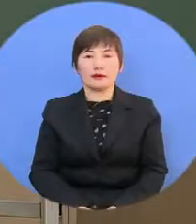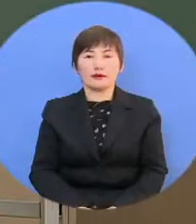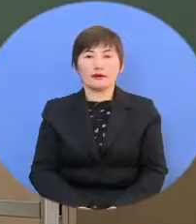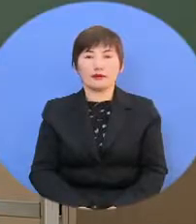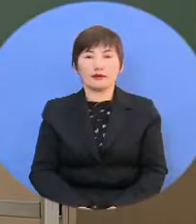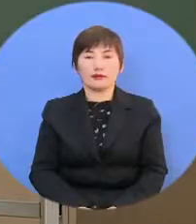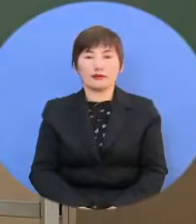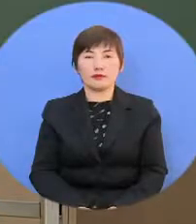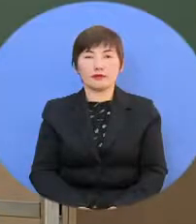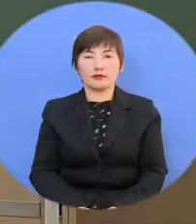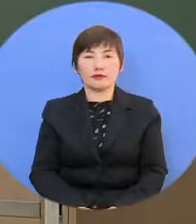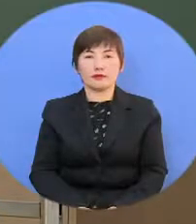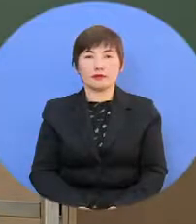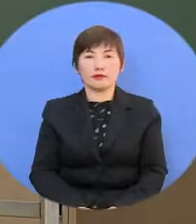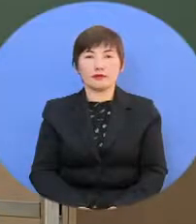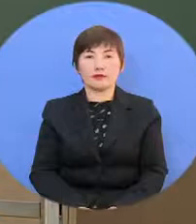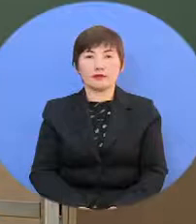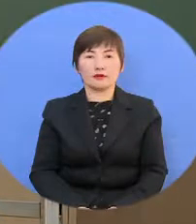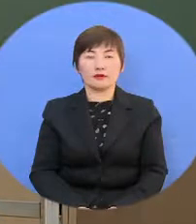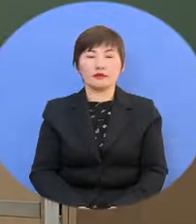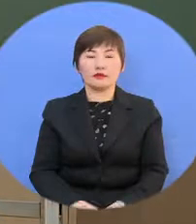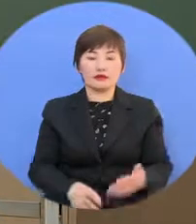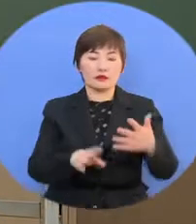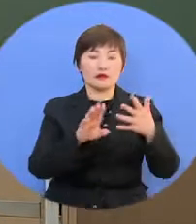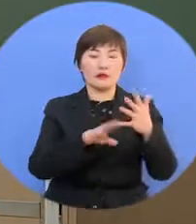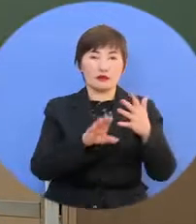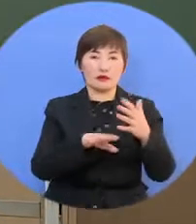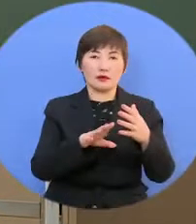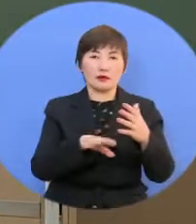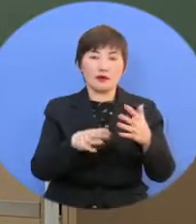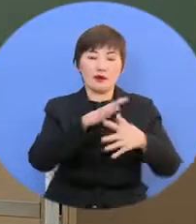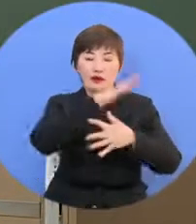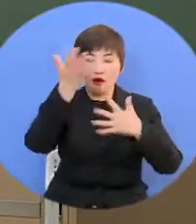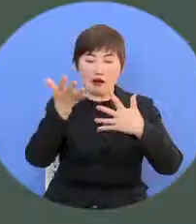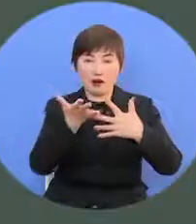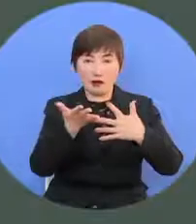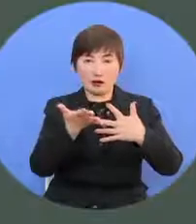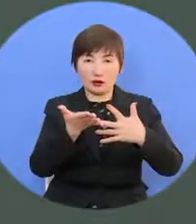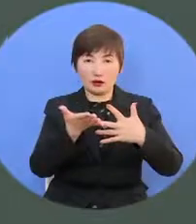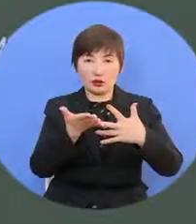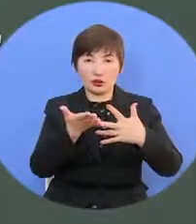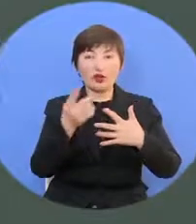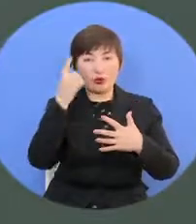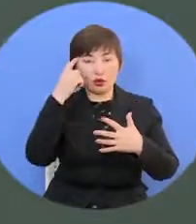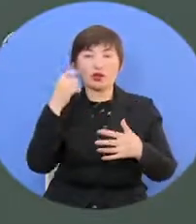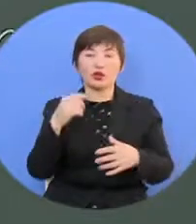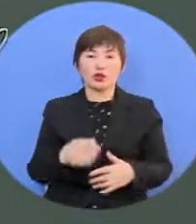132 гэж гарч ирж байгаа. За дөрөвдүгээрт нь арифметик дунджийг тооцоолж гаргая.